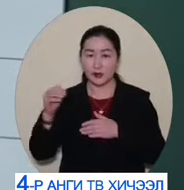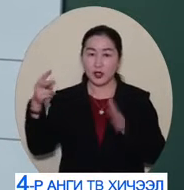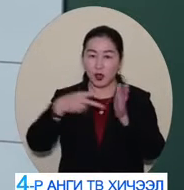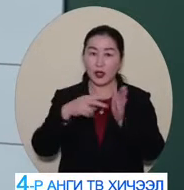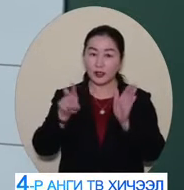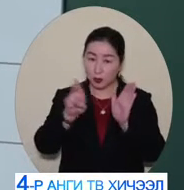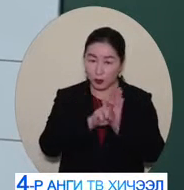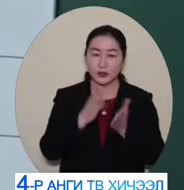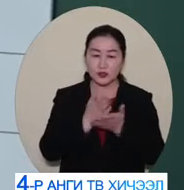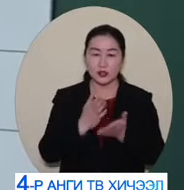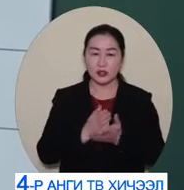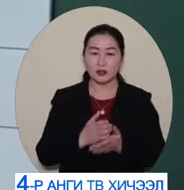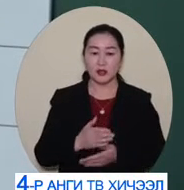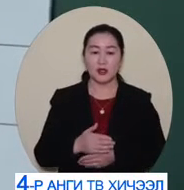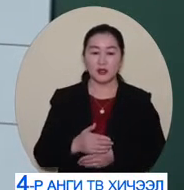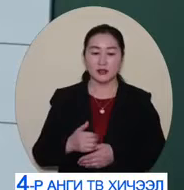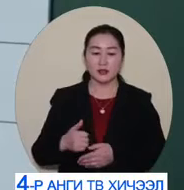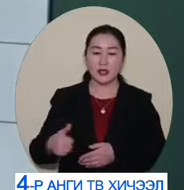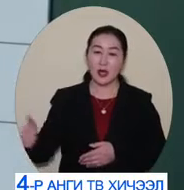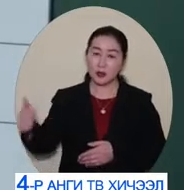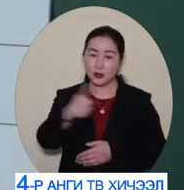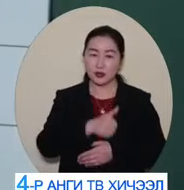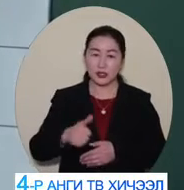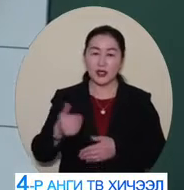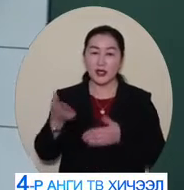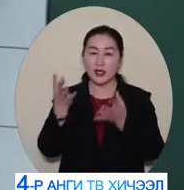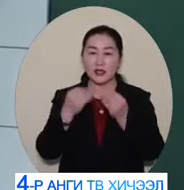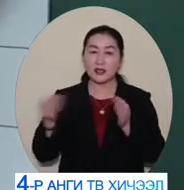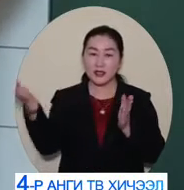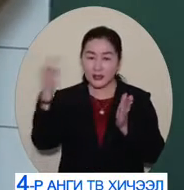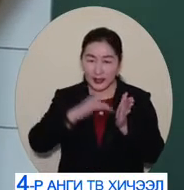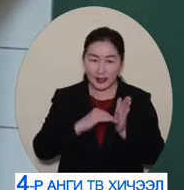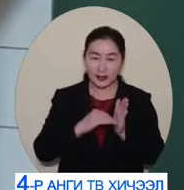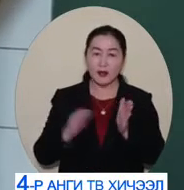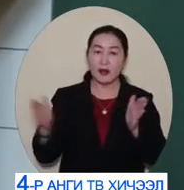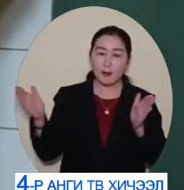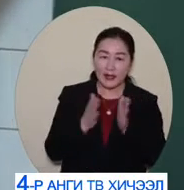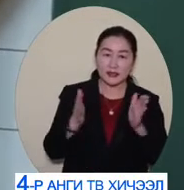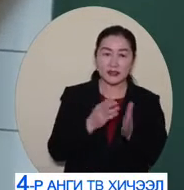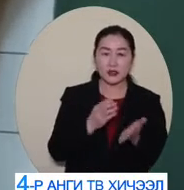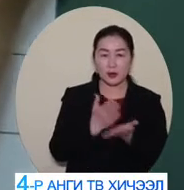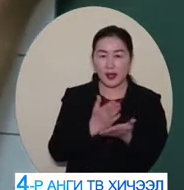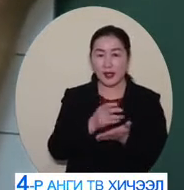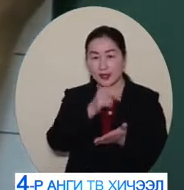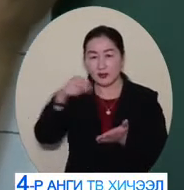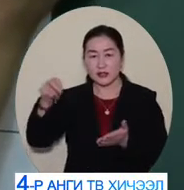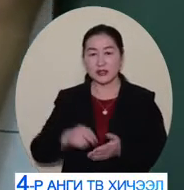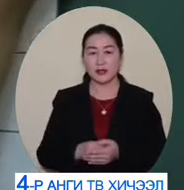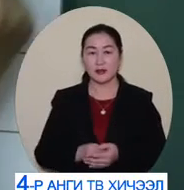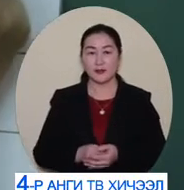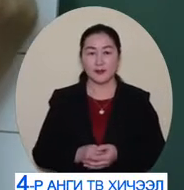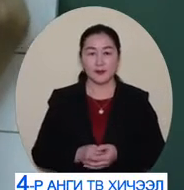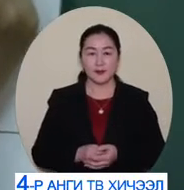Бүгдээрээ 50 дахин багасгаж болох юм байна. За тэгвэл бүгдээрээ хэд дахин багасгасан гэдэг дээр бүгдээрээ 50 дахин багасгасан гэдэг